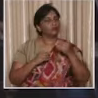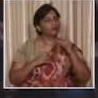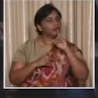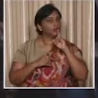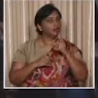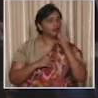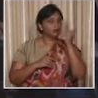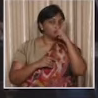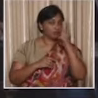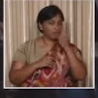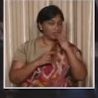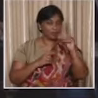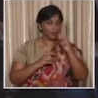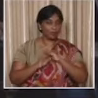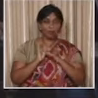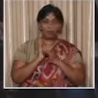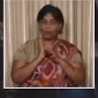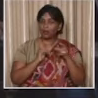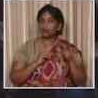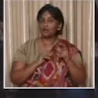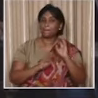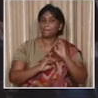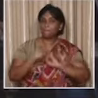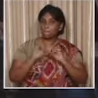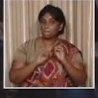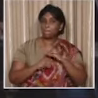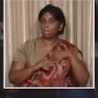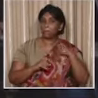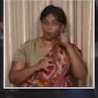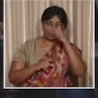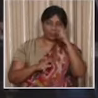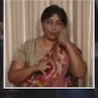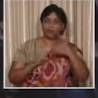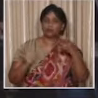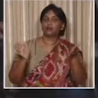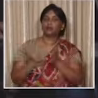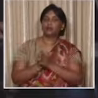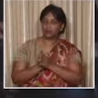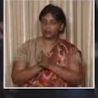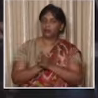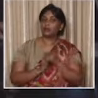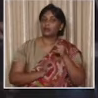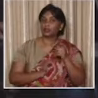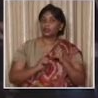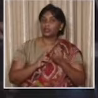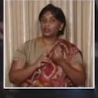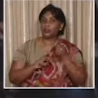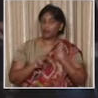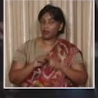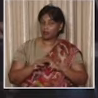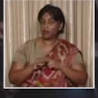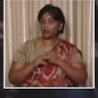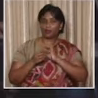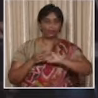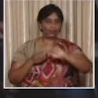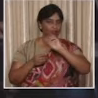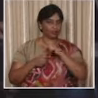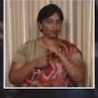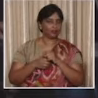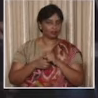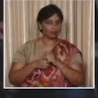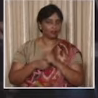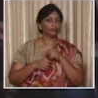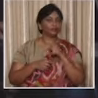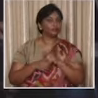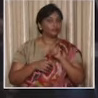මේ සර්විස් චාර්ජ් එකෙන් යම් කිසි ප්‍රතිශතයක් තමන්ගේ මූලික වැටුපට එකතු කරන්න. එතකොට තමයි ඒක EPF එකට අදාළ වෙන්නේ.